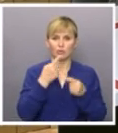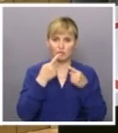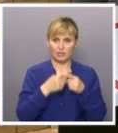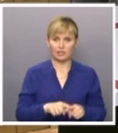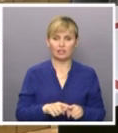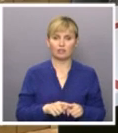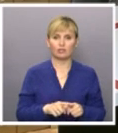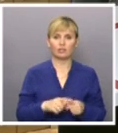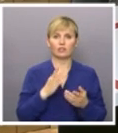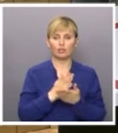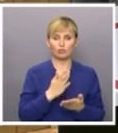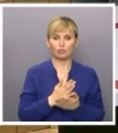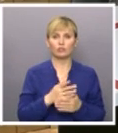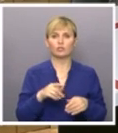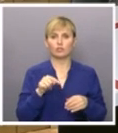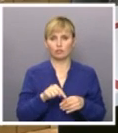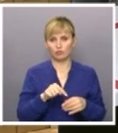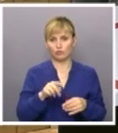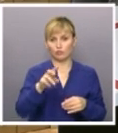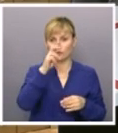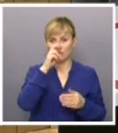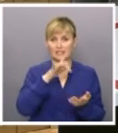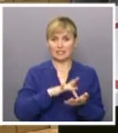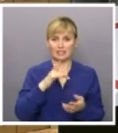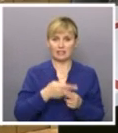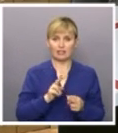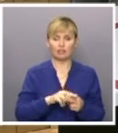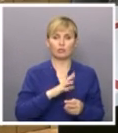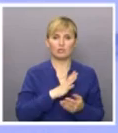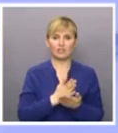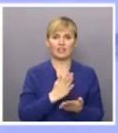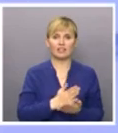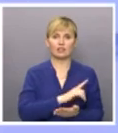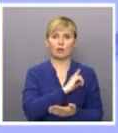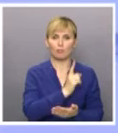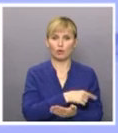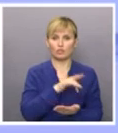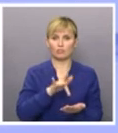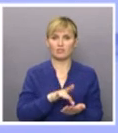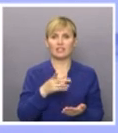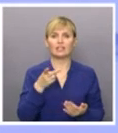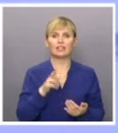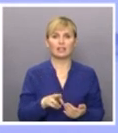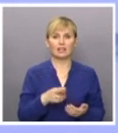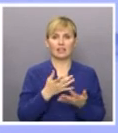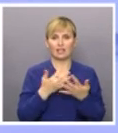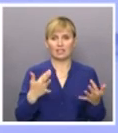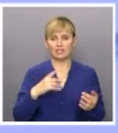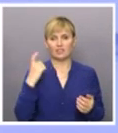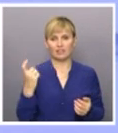Тюмени находится там тот же самый госрыбцентр, который является научно-техническим центром для всего рыбного